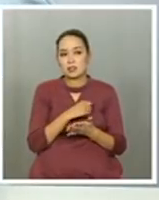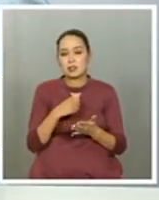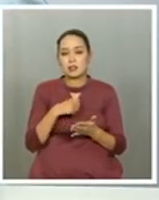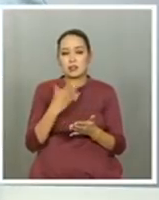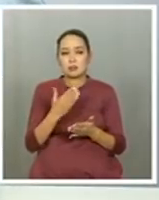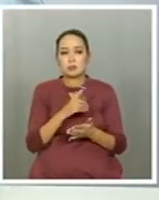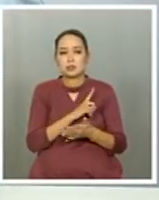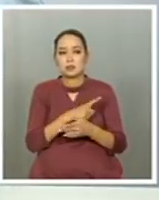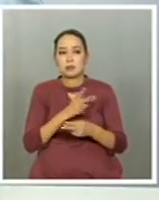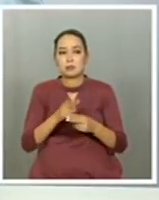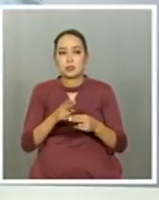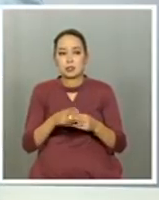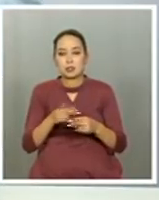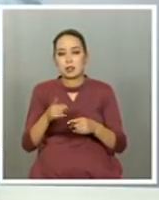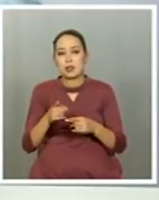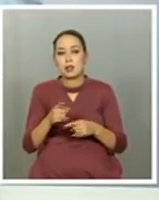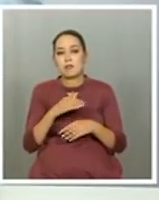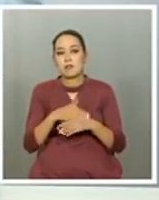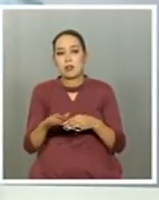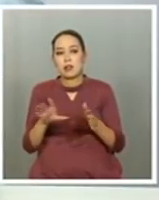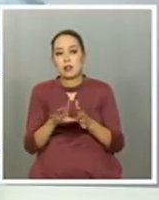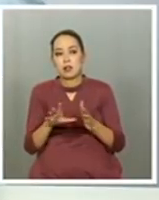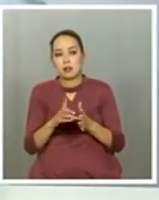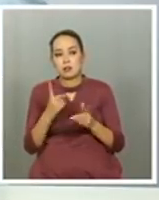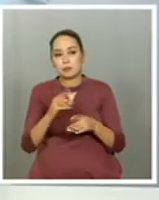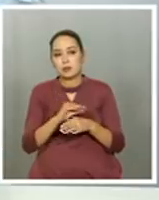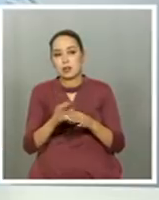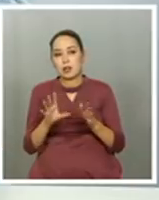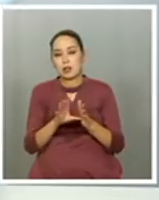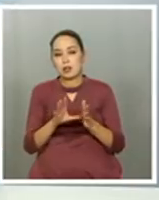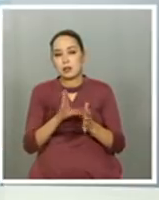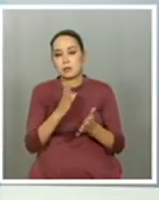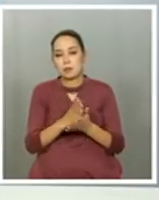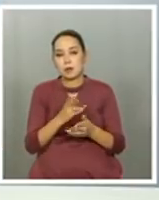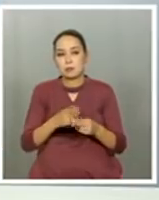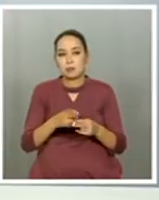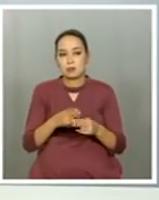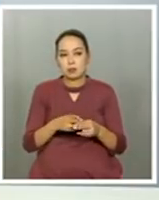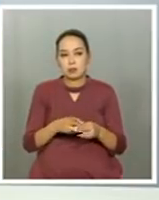сыртқы электрондық қабатында бір электроны бар металдар.